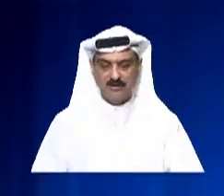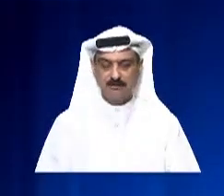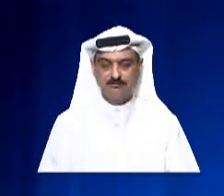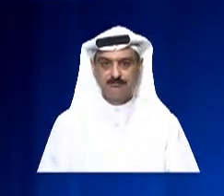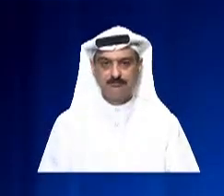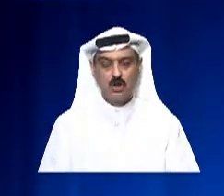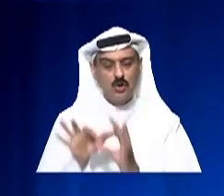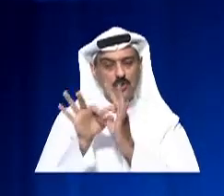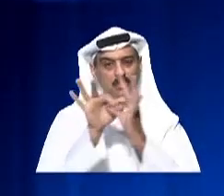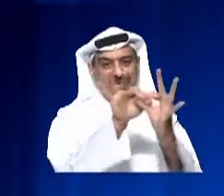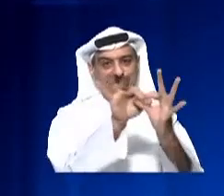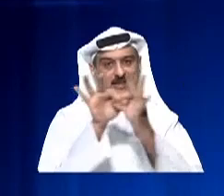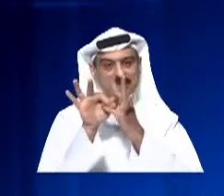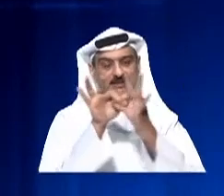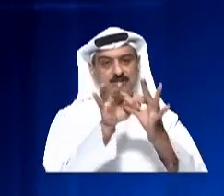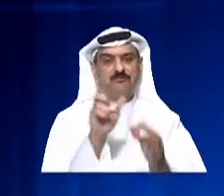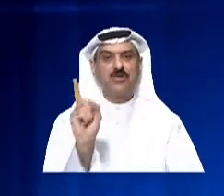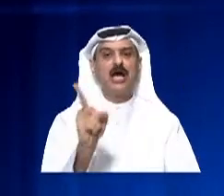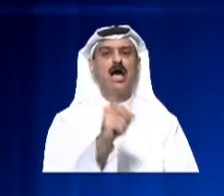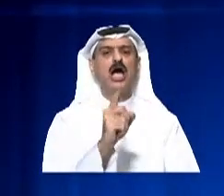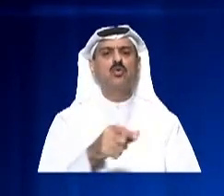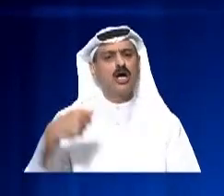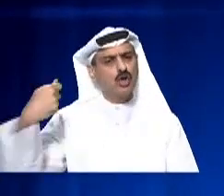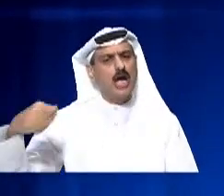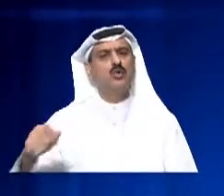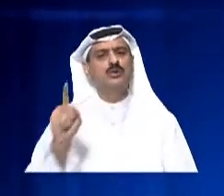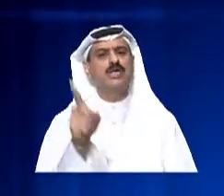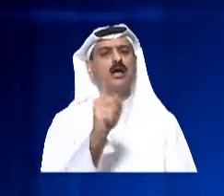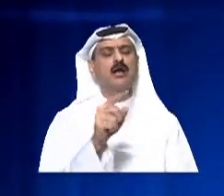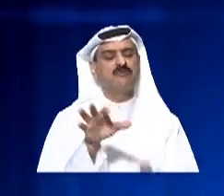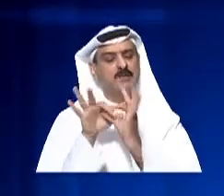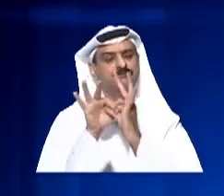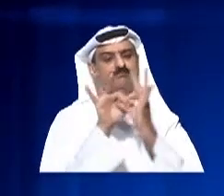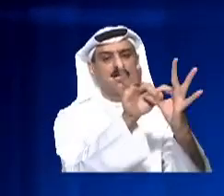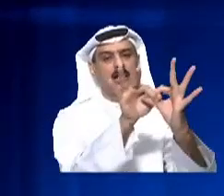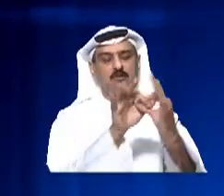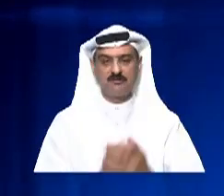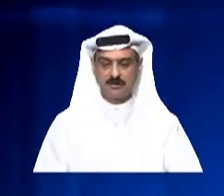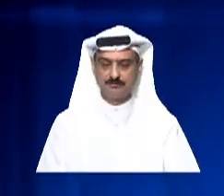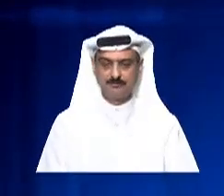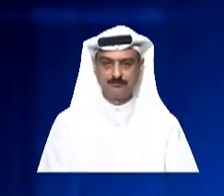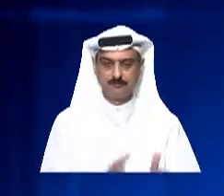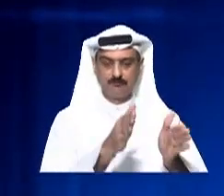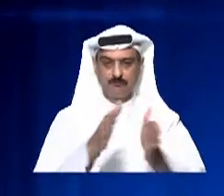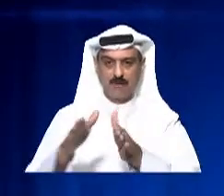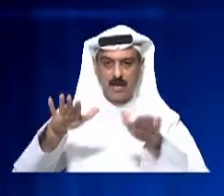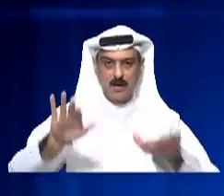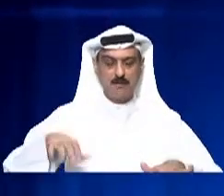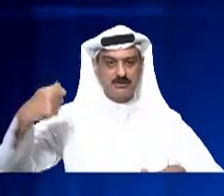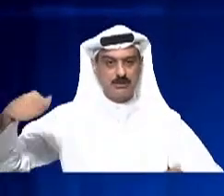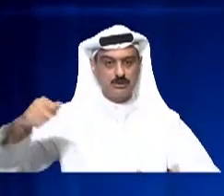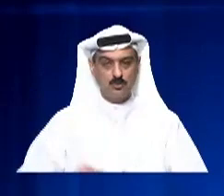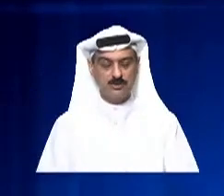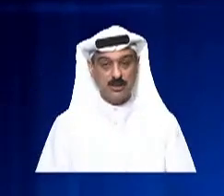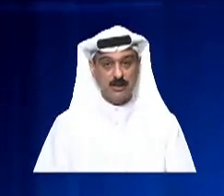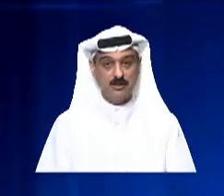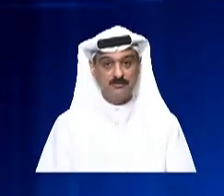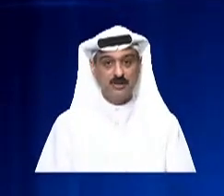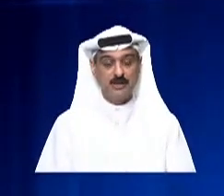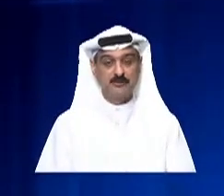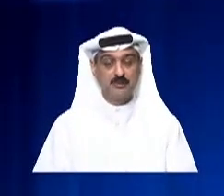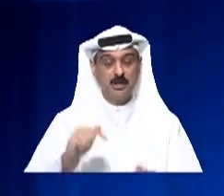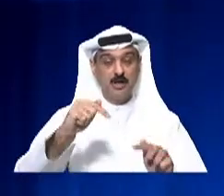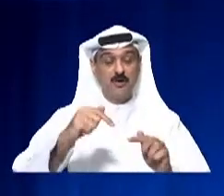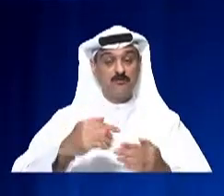مع من تراه من الجهات ذات الصلة. ثم ناقش مجلس الوزراء توصية اللجنة بشأن مشروع تطوير